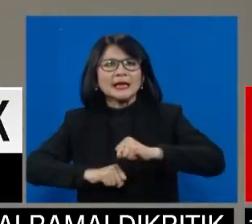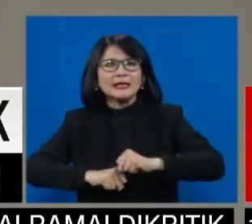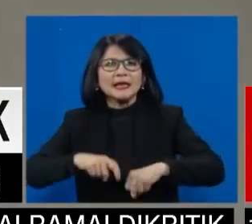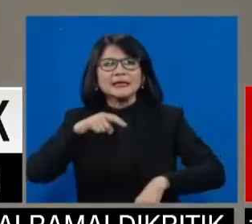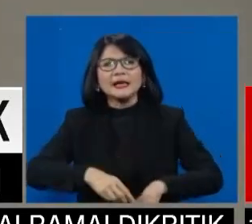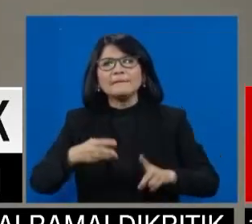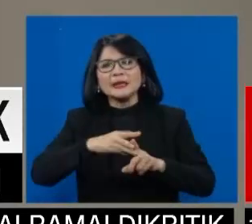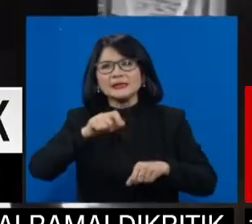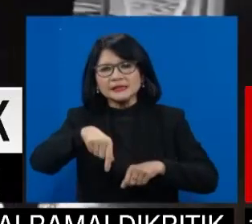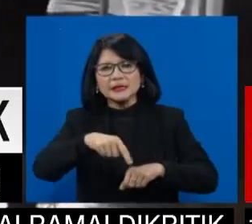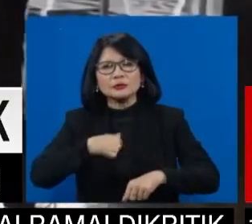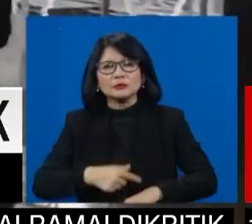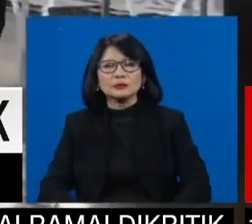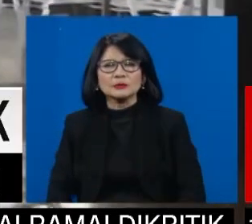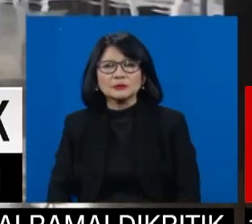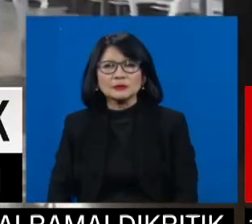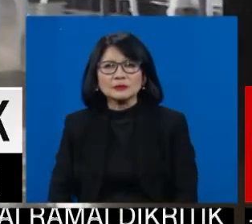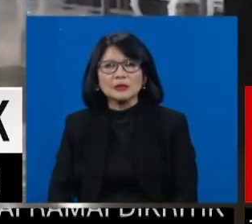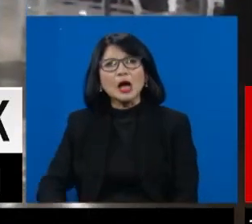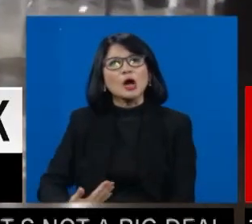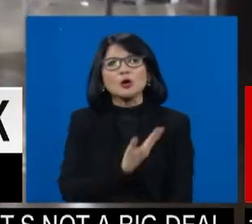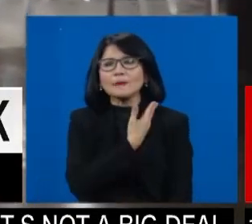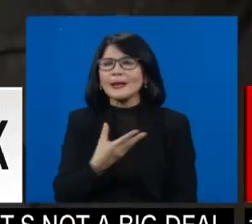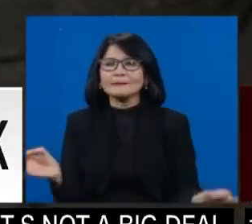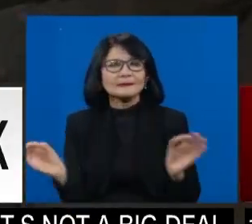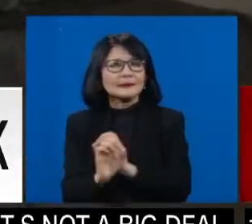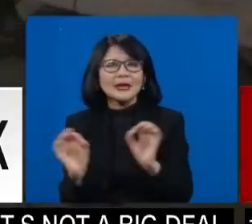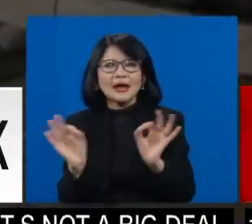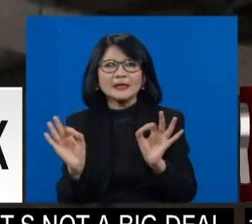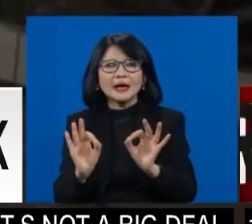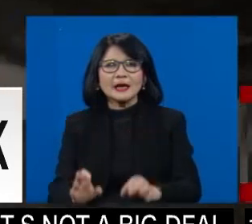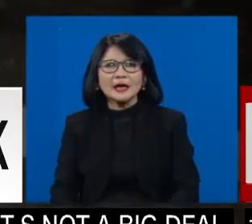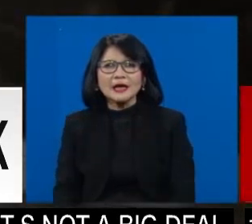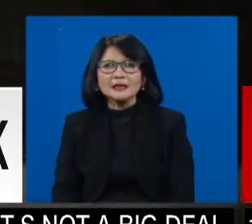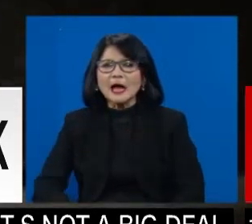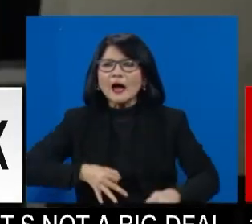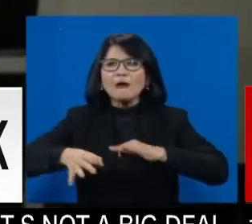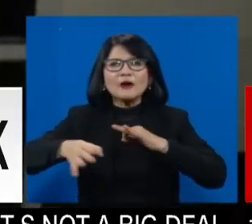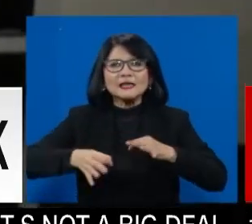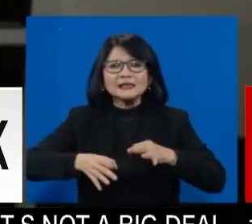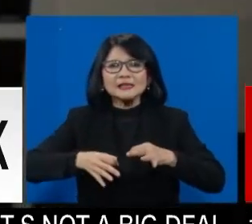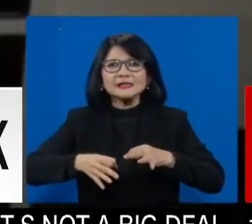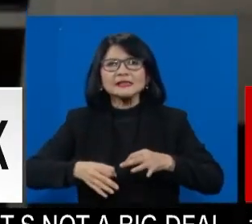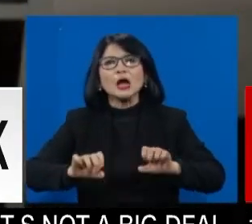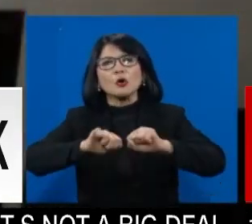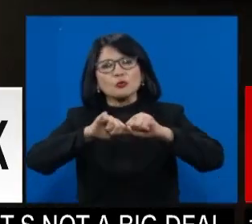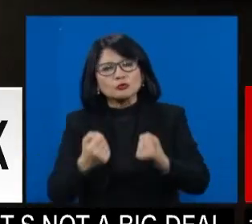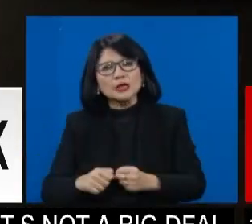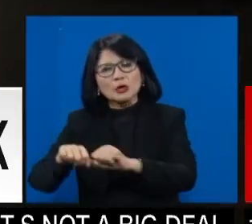BIJB ini. Tidak ada korban dalam peristiwa kali ini, hanya saja sejumlah fasilitas yang ada mengalami